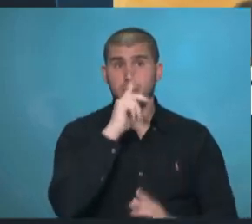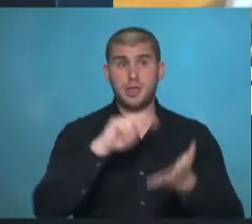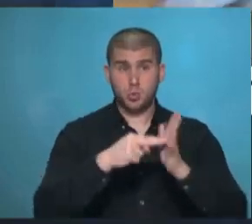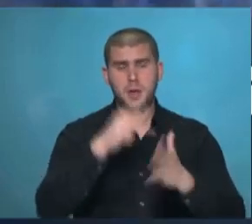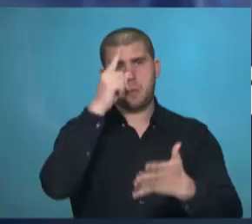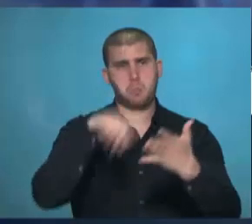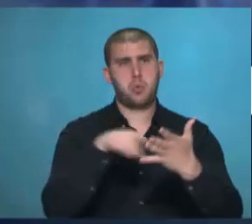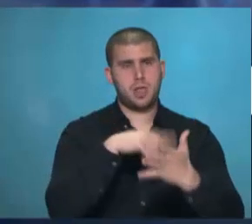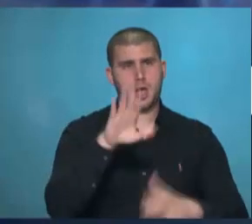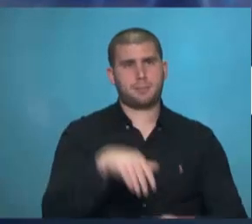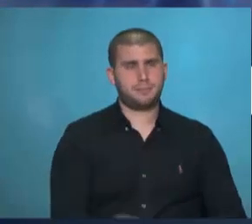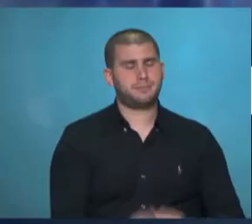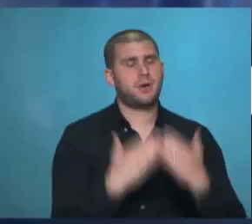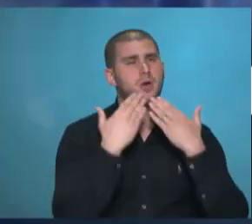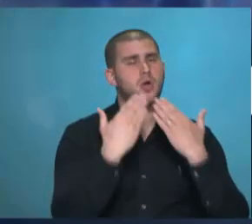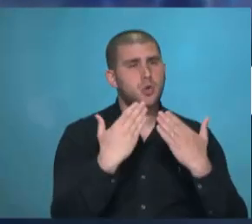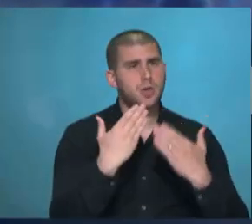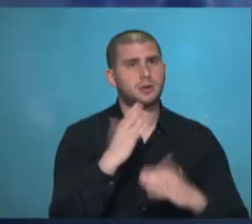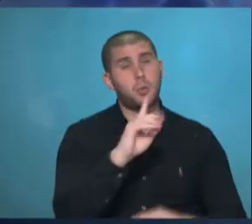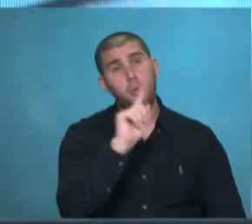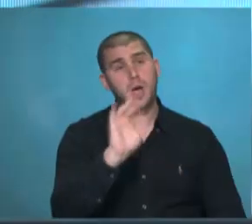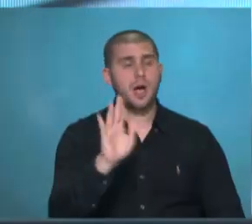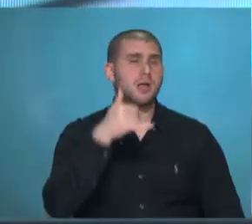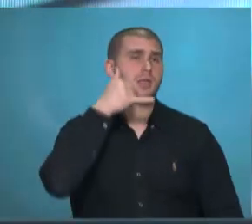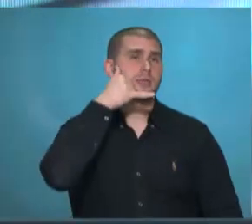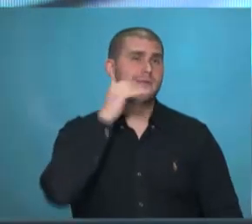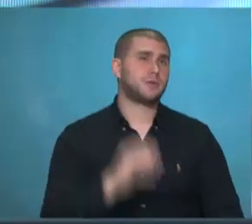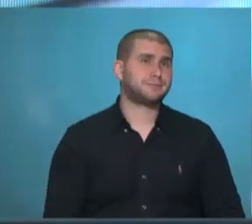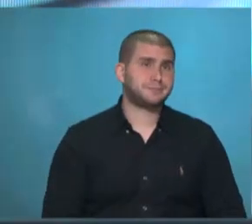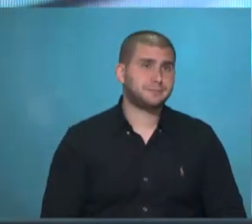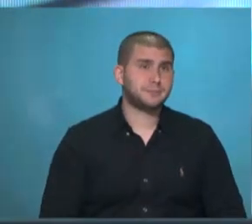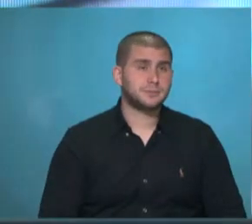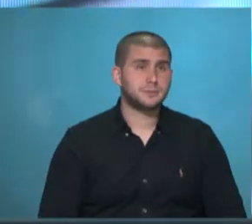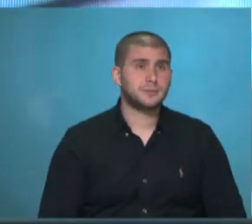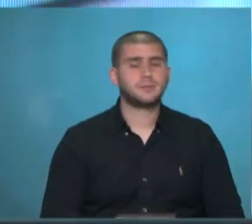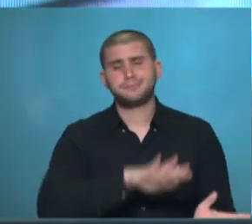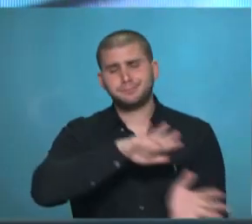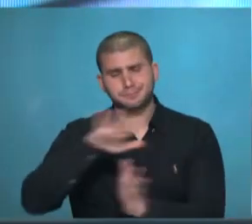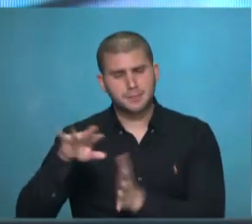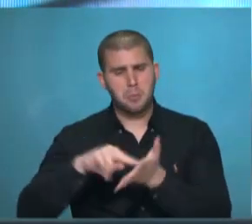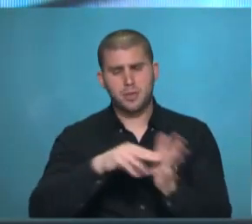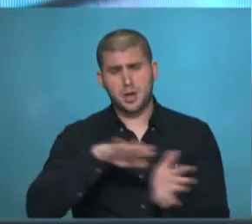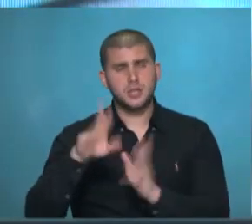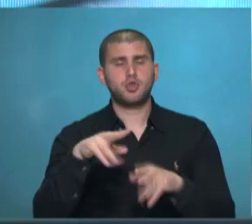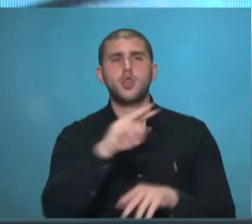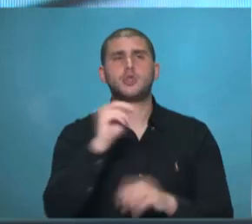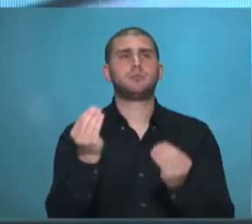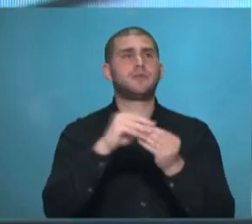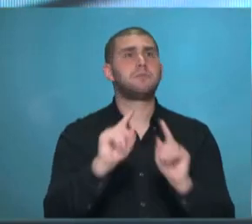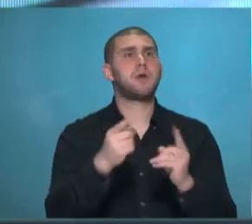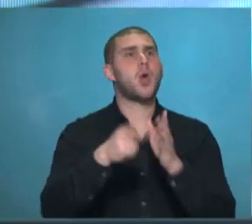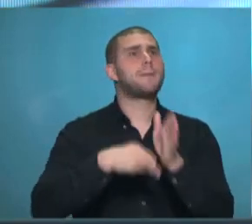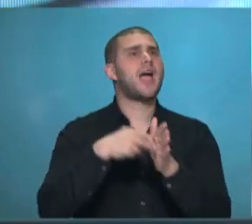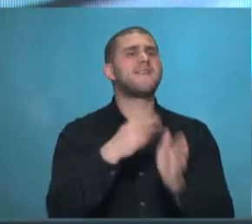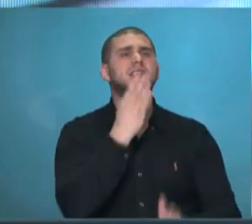גם היא. תודה רבה, גילי. מסתפק אולי בשיחת הטלפון. מחוץ לפוליטיקה יש עוד עניינים. מה קורה ברכבת